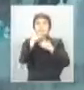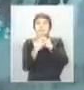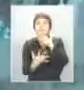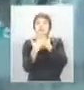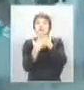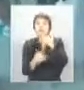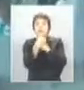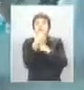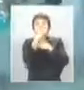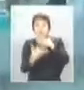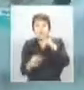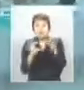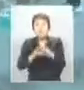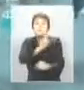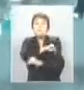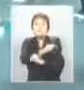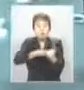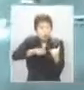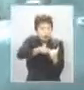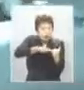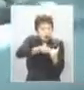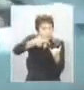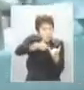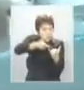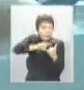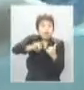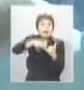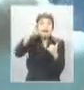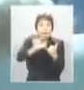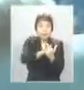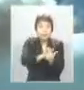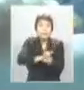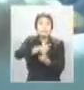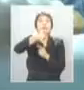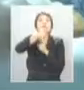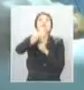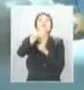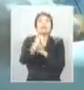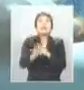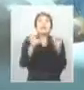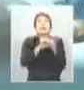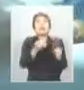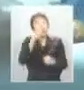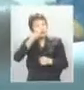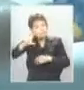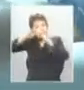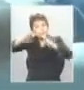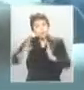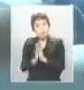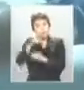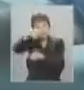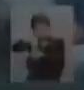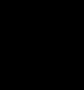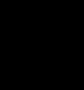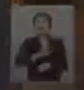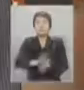้ยาปฏิชิวนะจนอาการดีขึ้นและอนุญาตใหกลบวัดเมวที่ 2 พษภาคมก่อนจะนำตัวส่งโงพยาบลอีกครั้งเมื่อคื